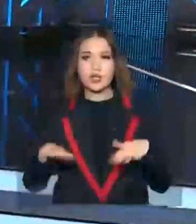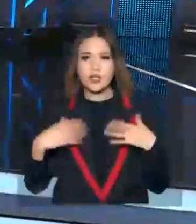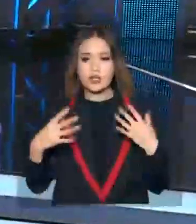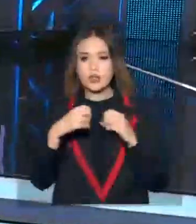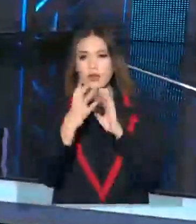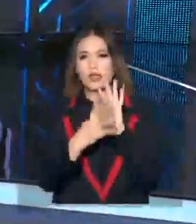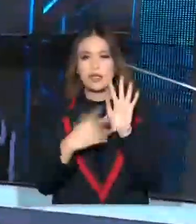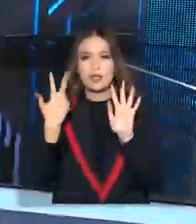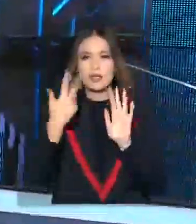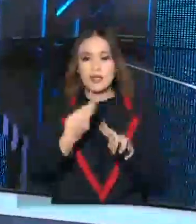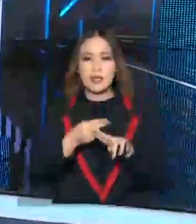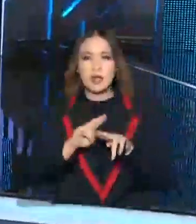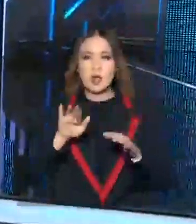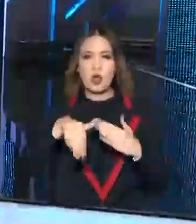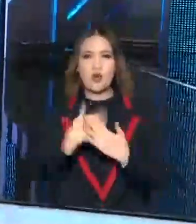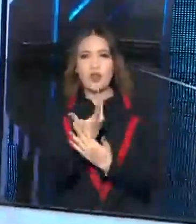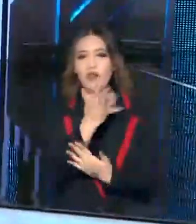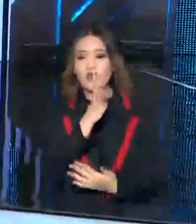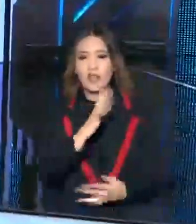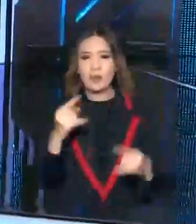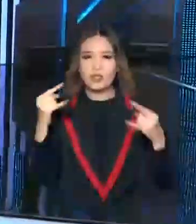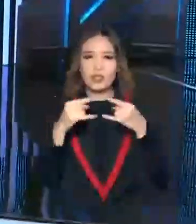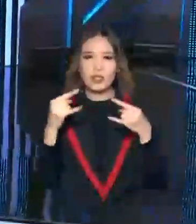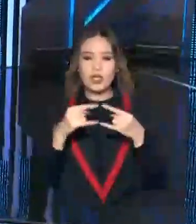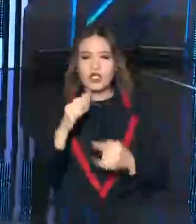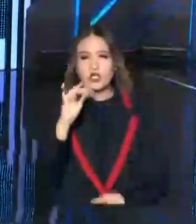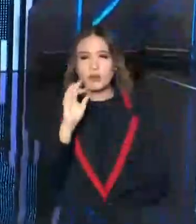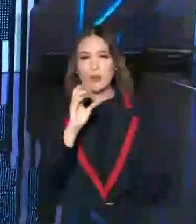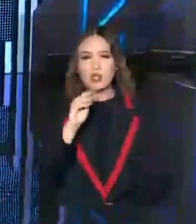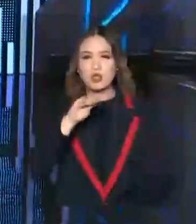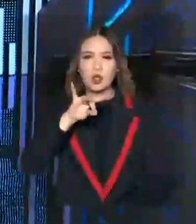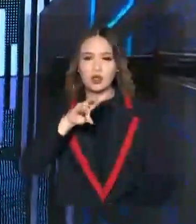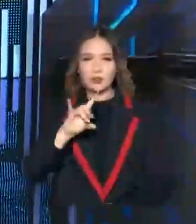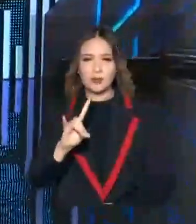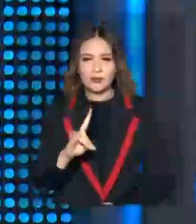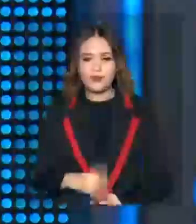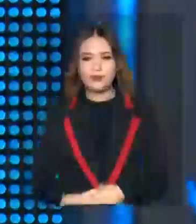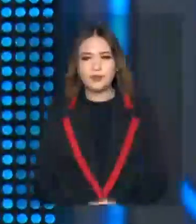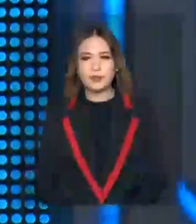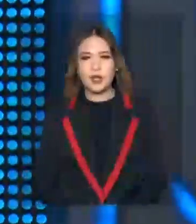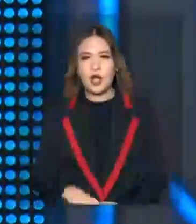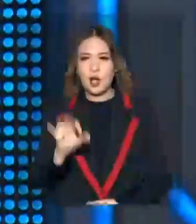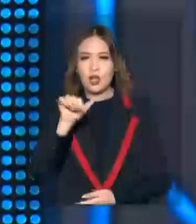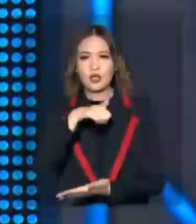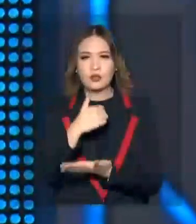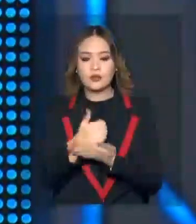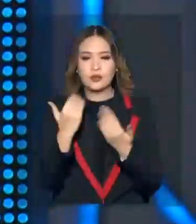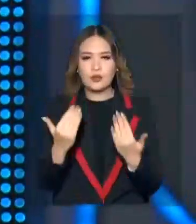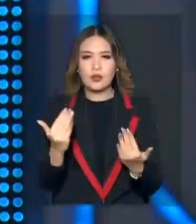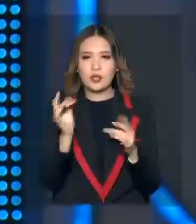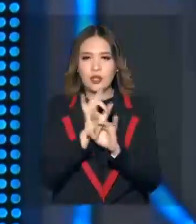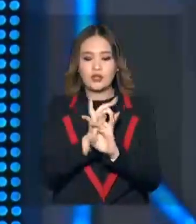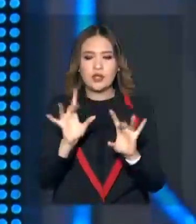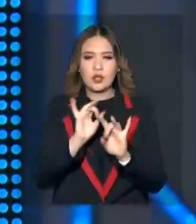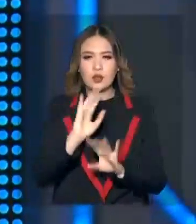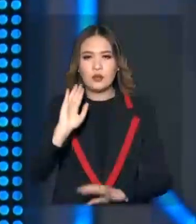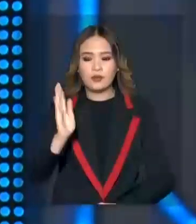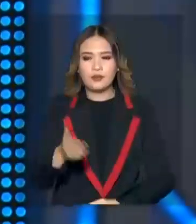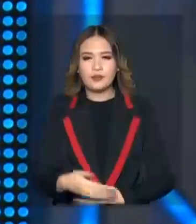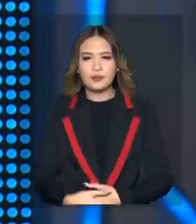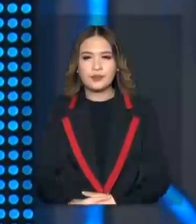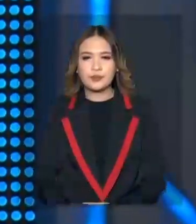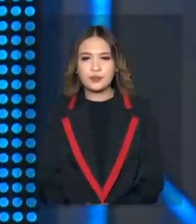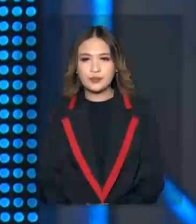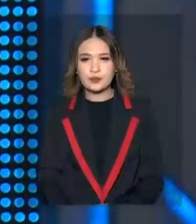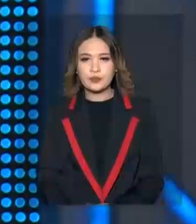здравствуйте. 19:30 и это новое время в эфире телеканала «Жебек Жолы». О главном сегодня в прямом эфире расскажу вам я,